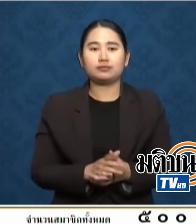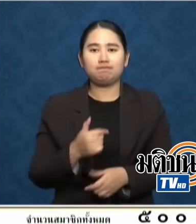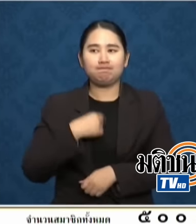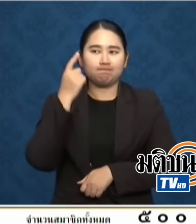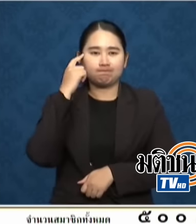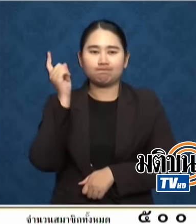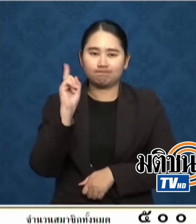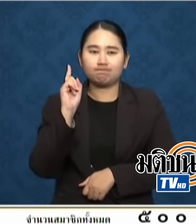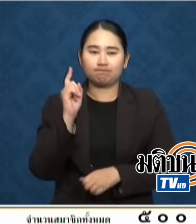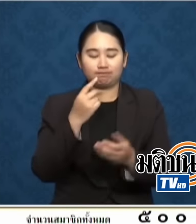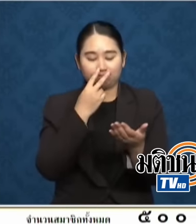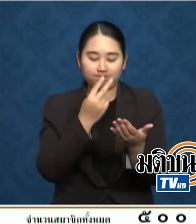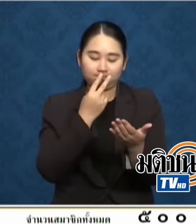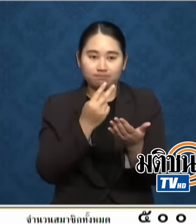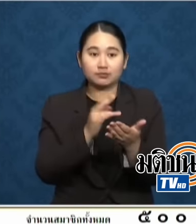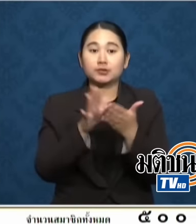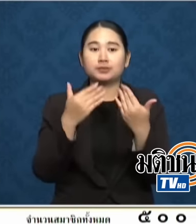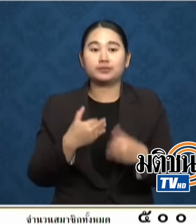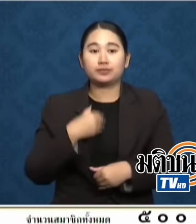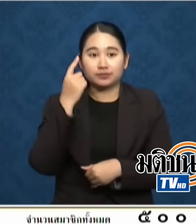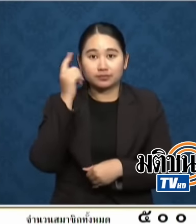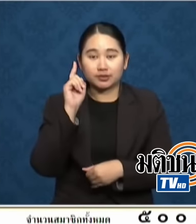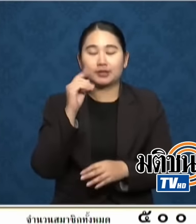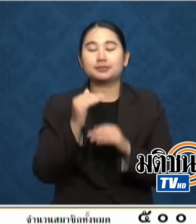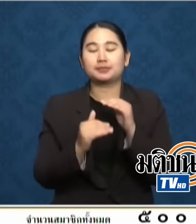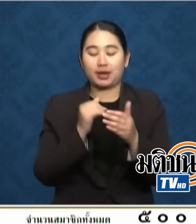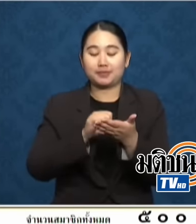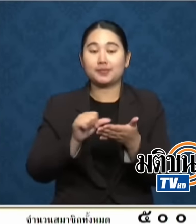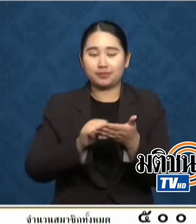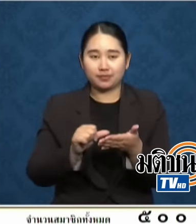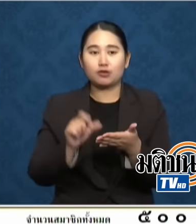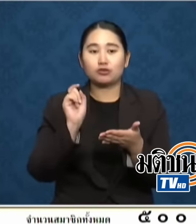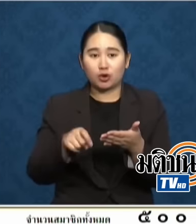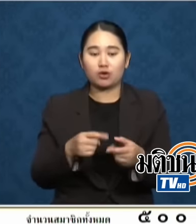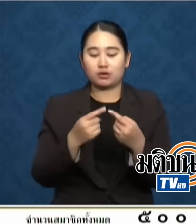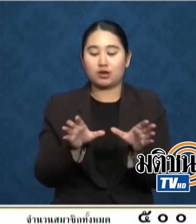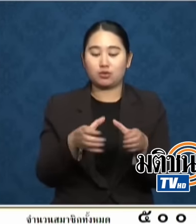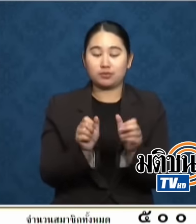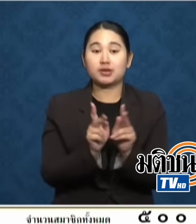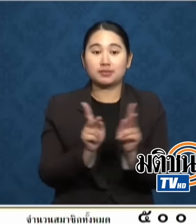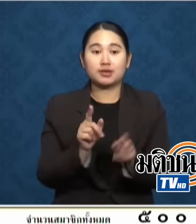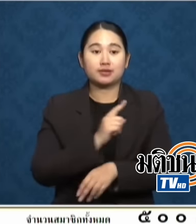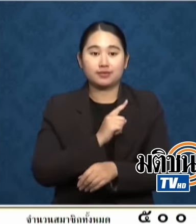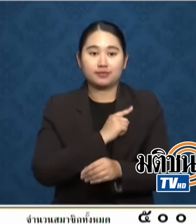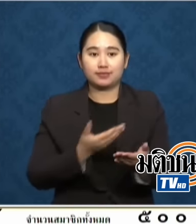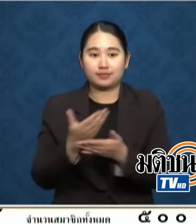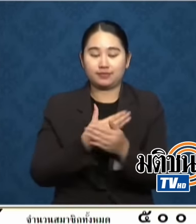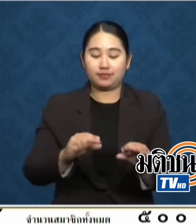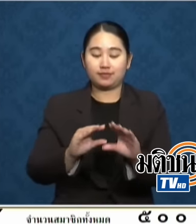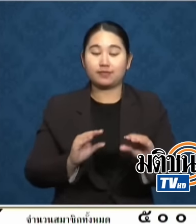คิดว่าจากที่ศึกษาข้อมูลมาก็ควรจะมีการปรับปรุงแต่ว่าคณะกรรมการที่จะพิจารณาร่างพร